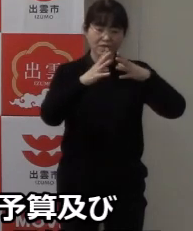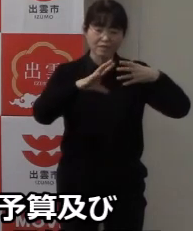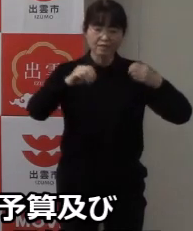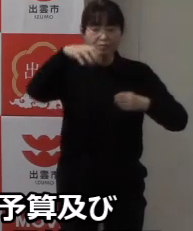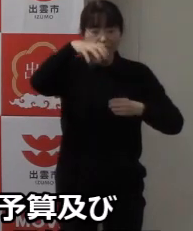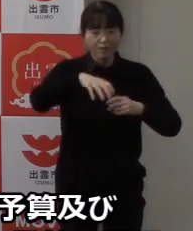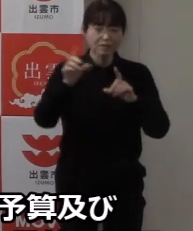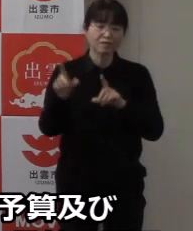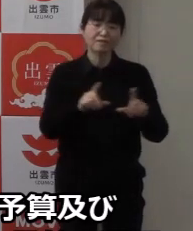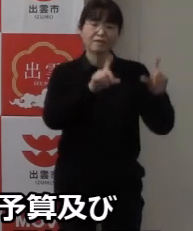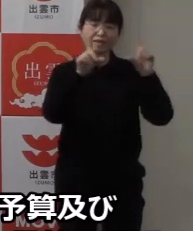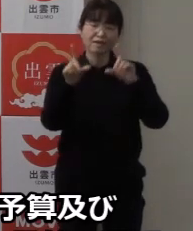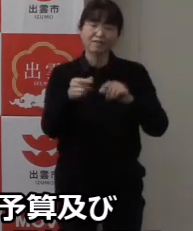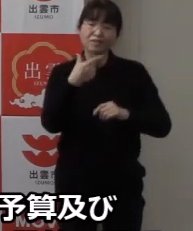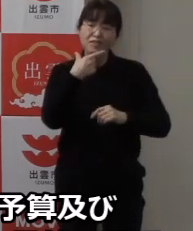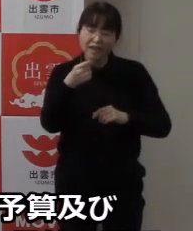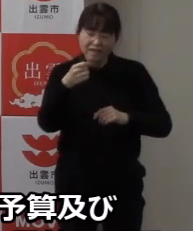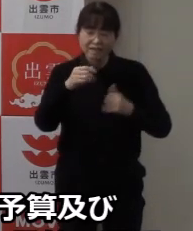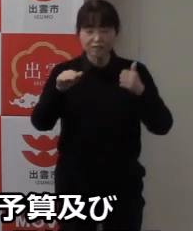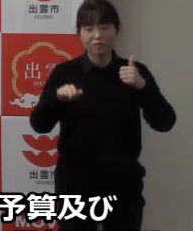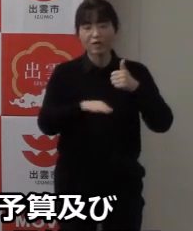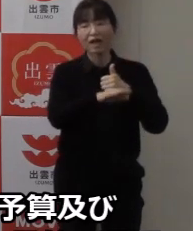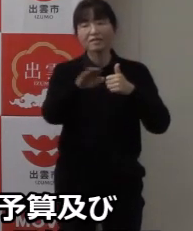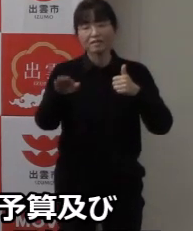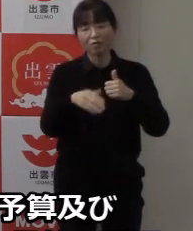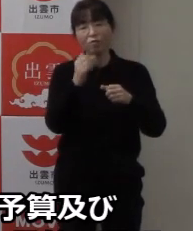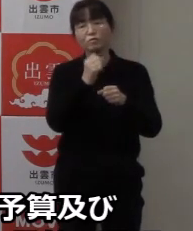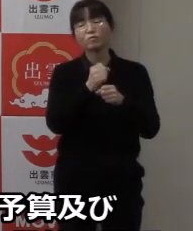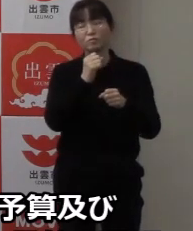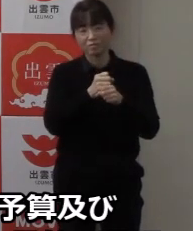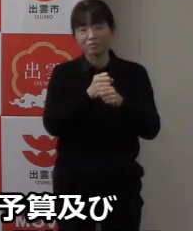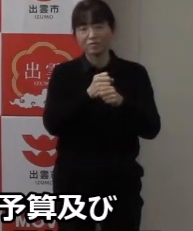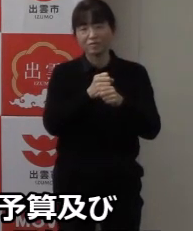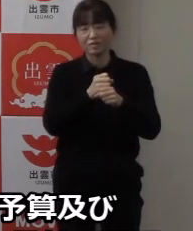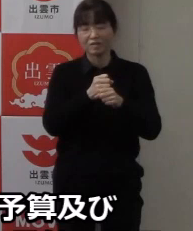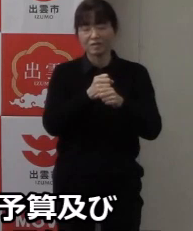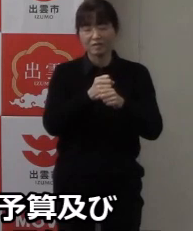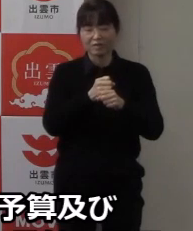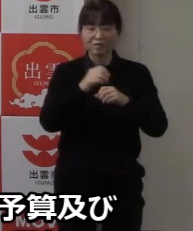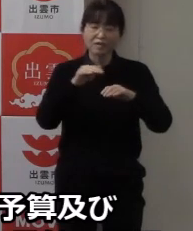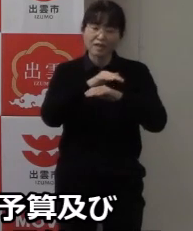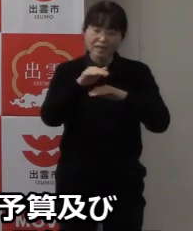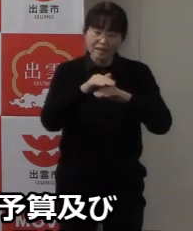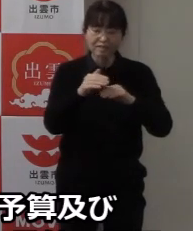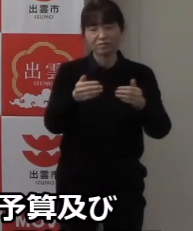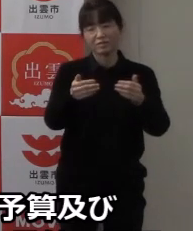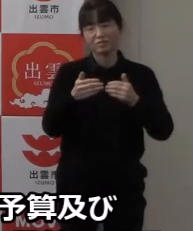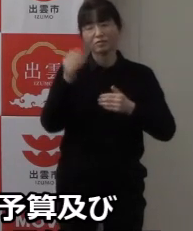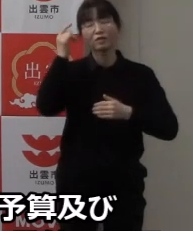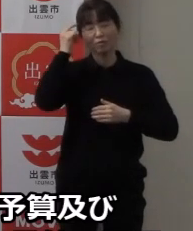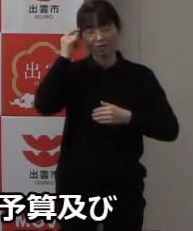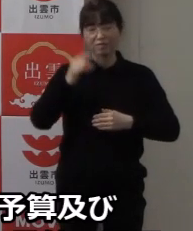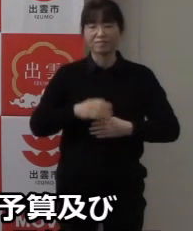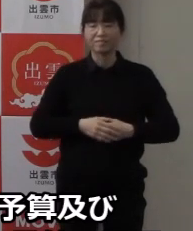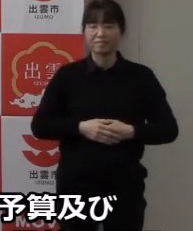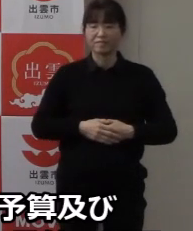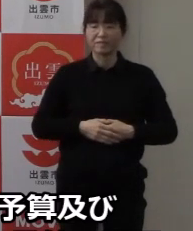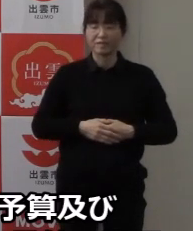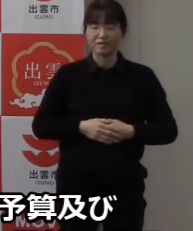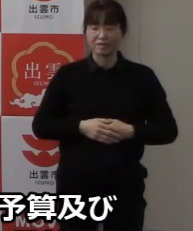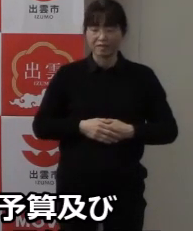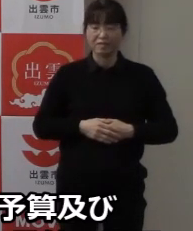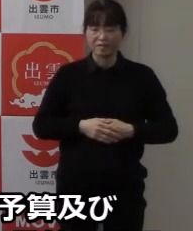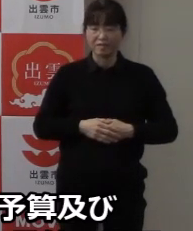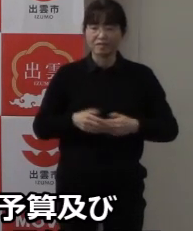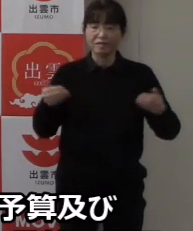いと思えるような環境をしっかりと作っていくことが必要だなというふうに思っています。そうした意味ではですね、これらを一つずつしっ